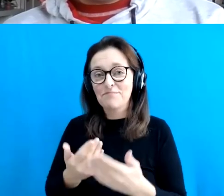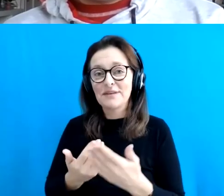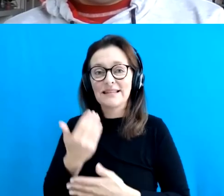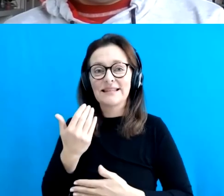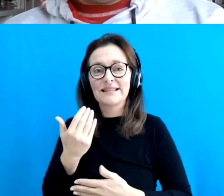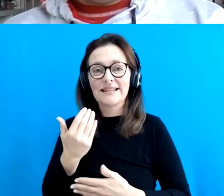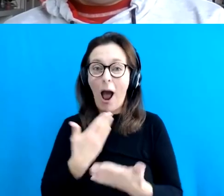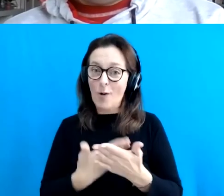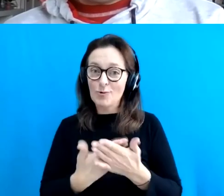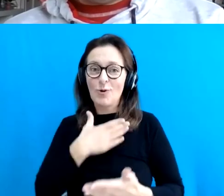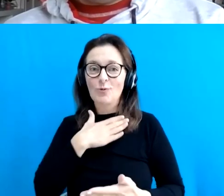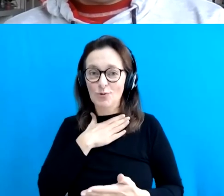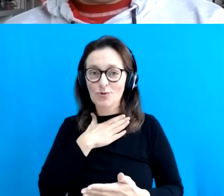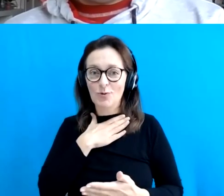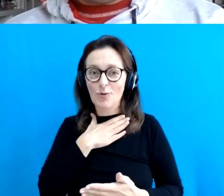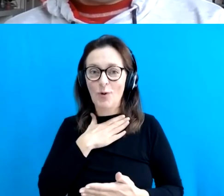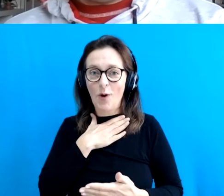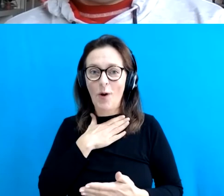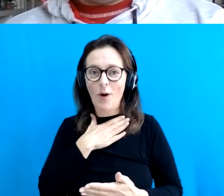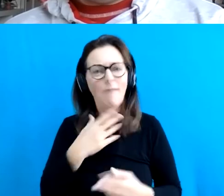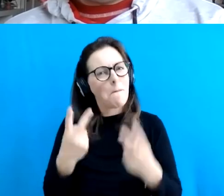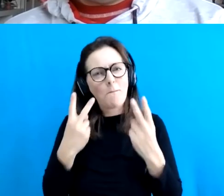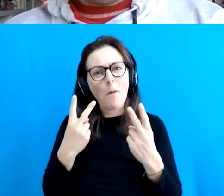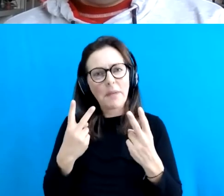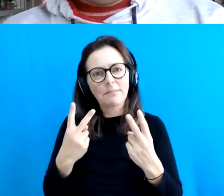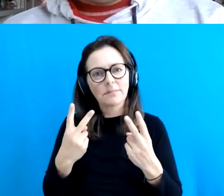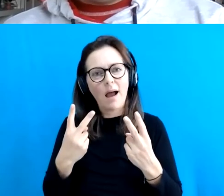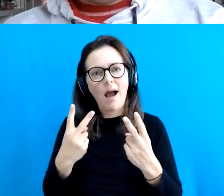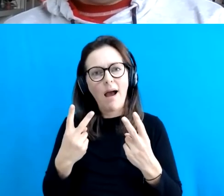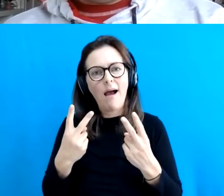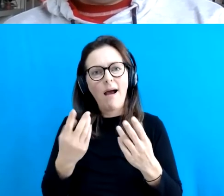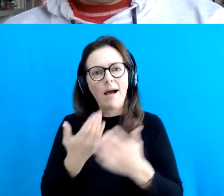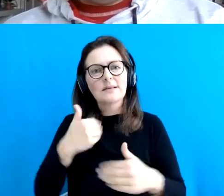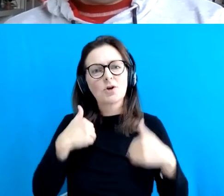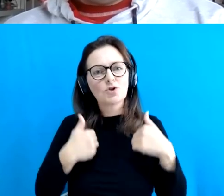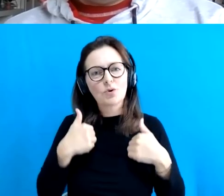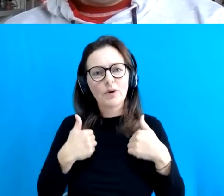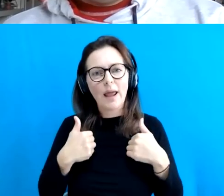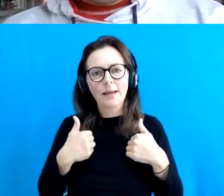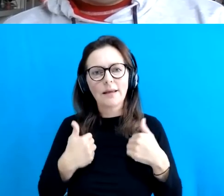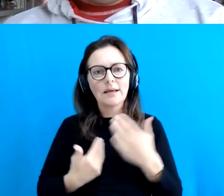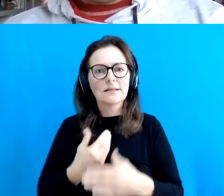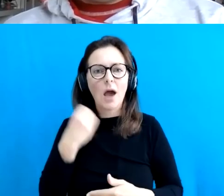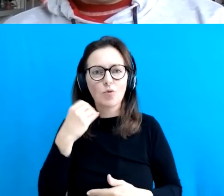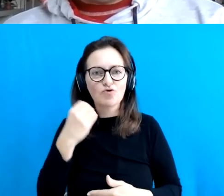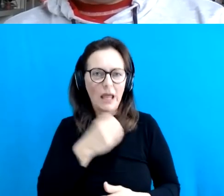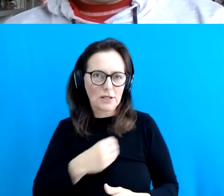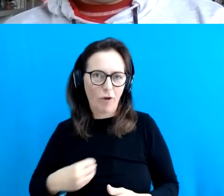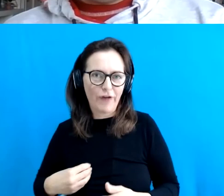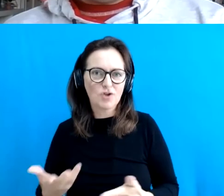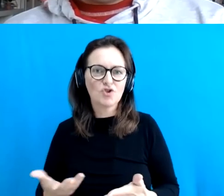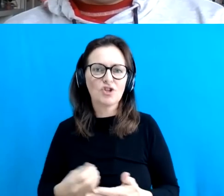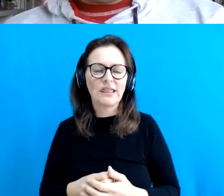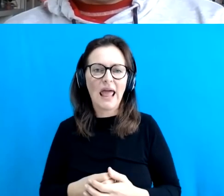za osnovno šolo, ki nam veliko daje in je zelo pomembna za življenje, za učenje te slovenščine. Včasih v